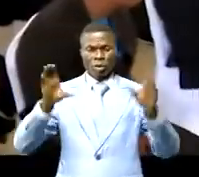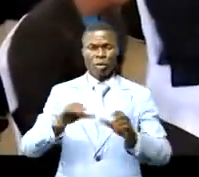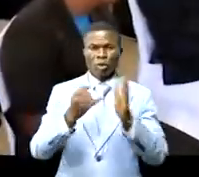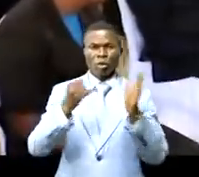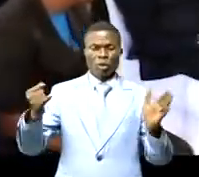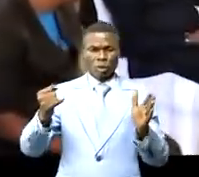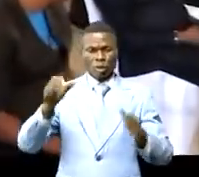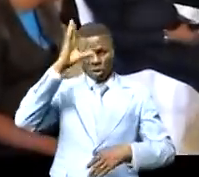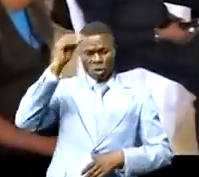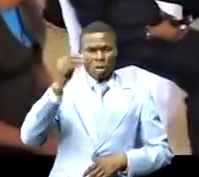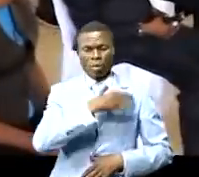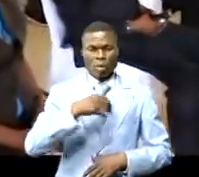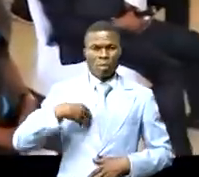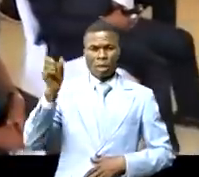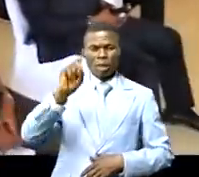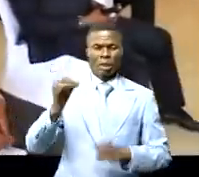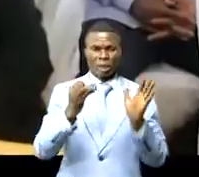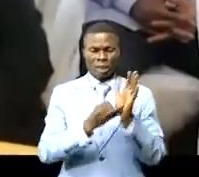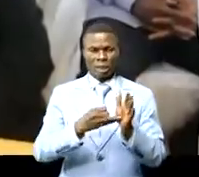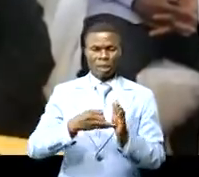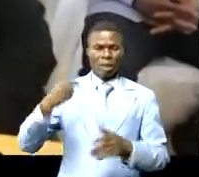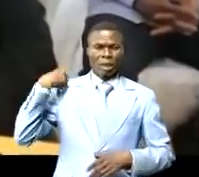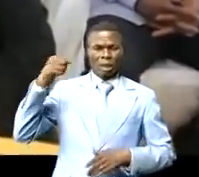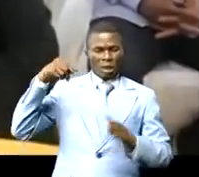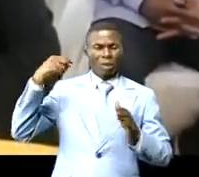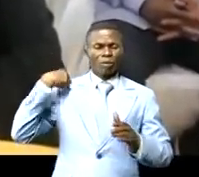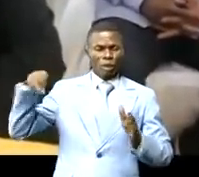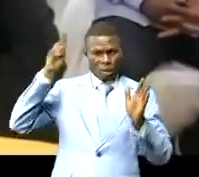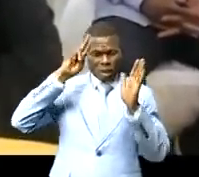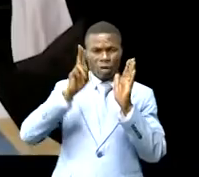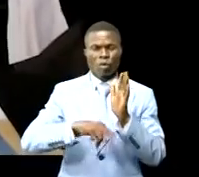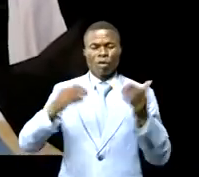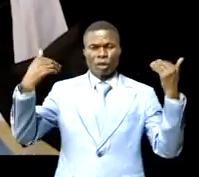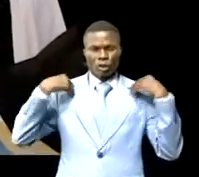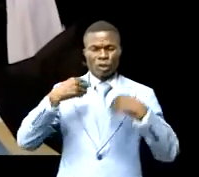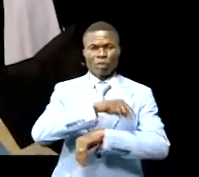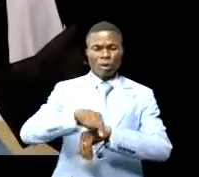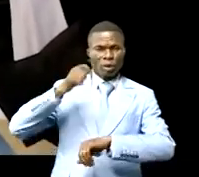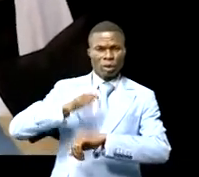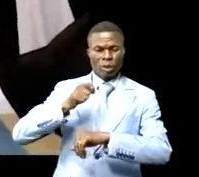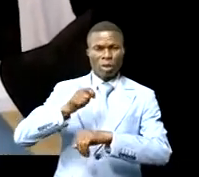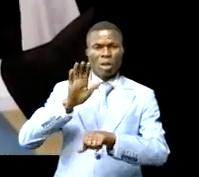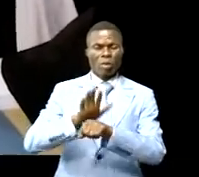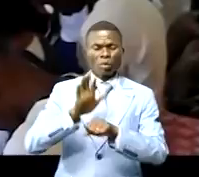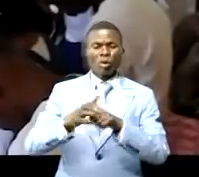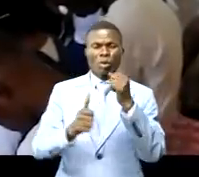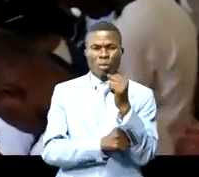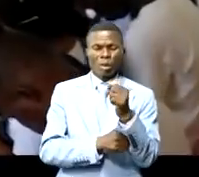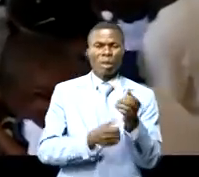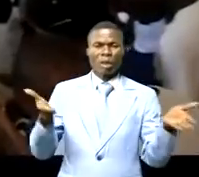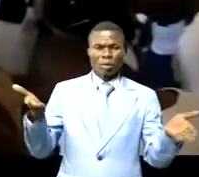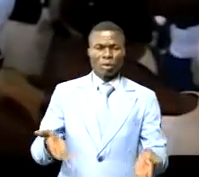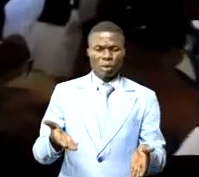60 hommes et 37 femmes. Les gouverneurs remercient les bâtonniers pour l'assistance de plusieurs personnalités qui